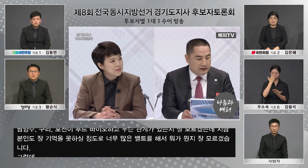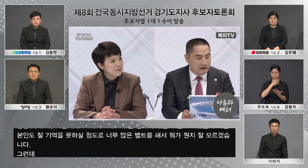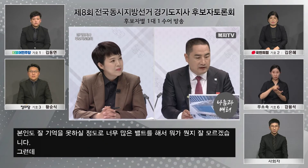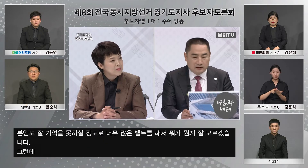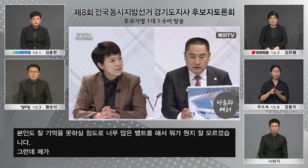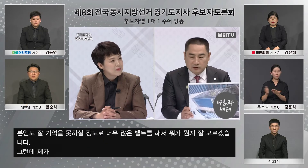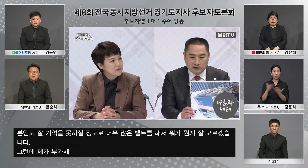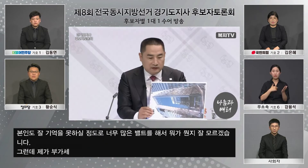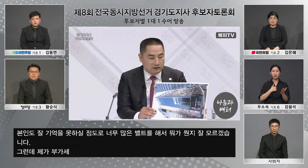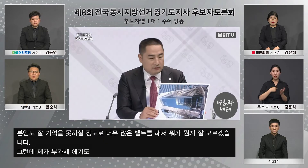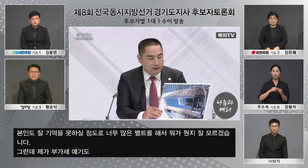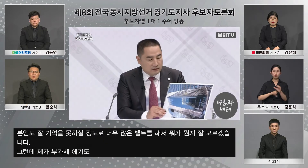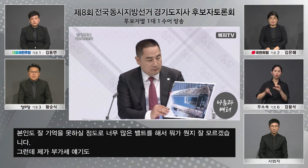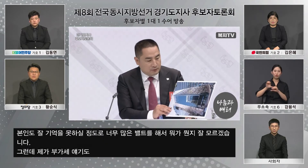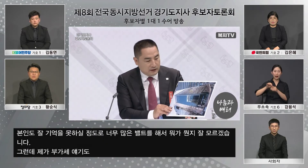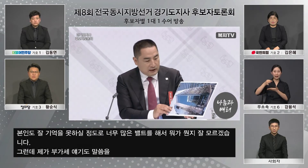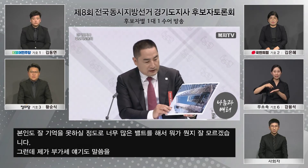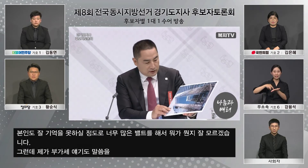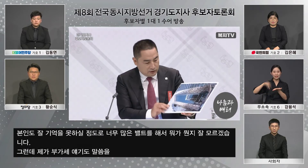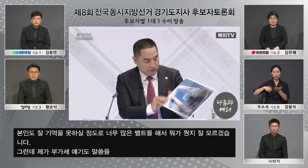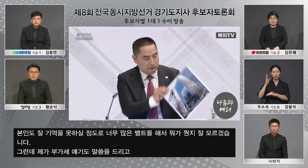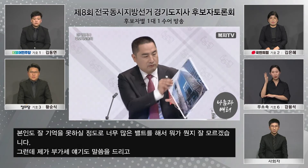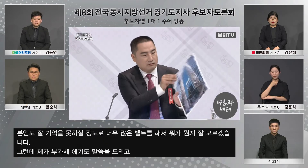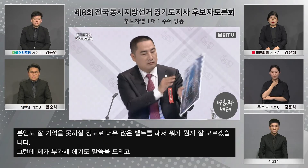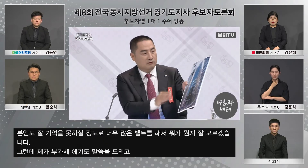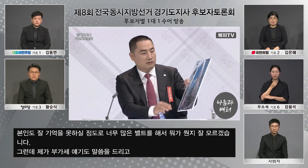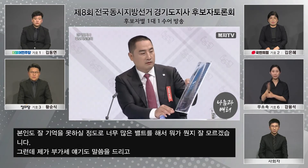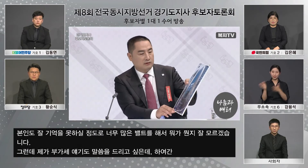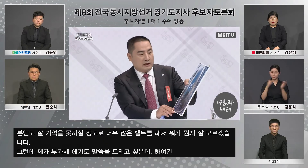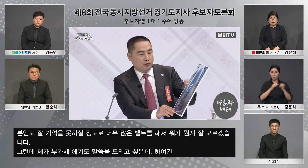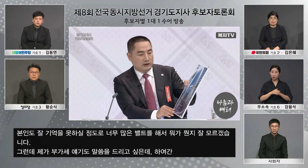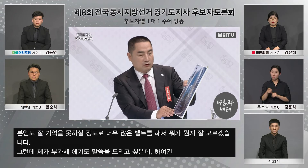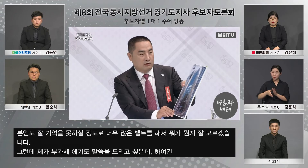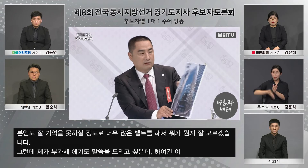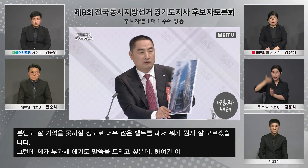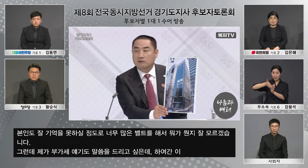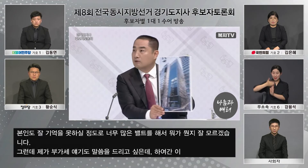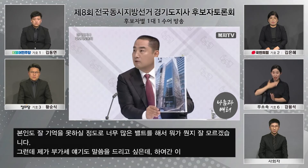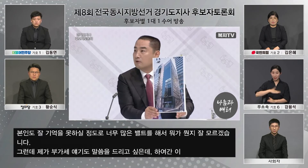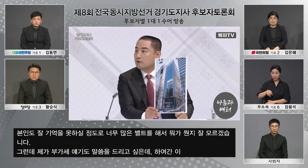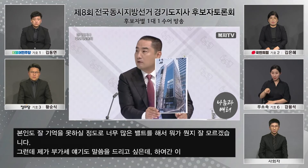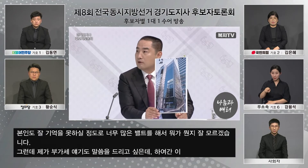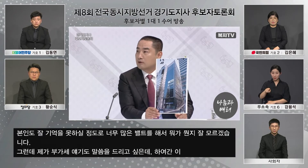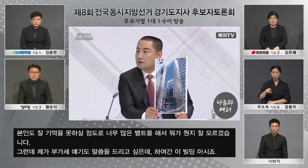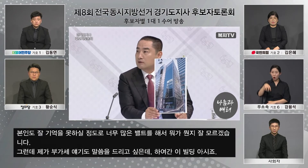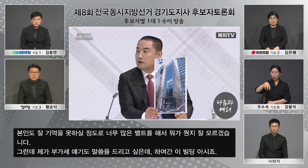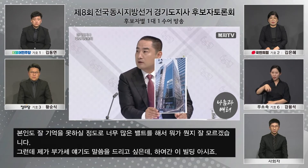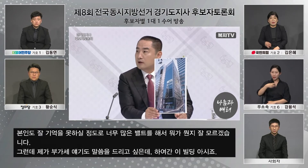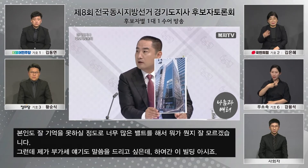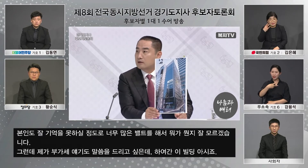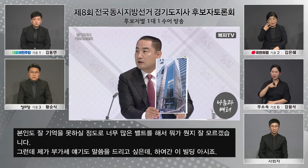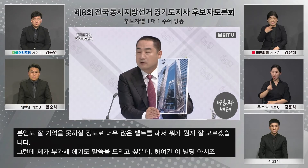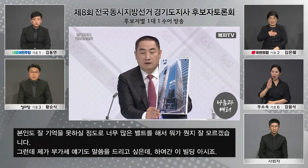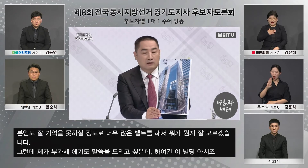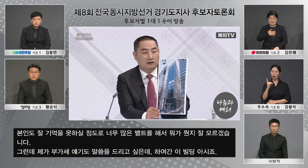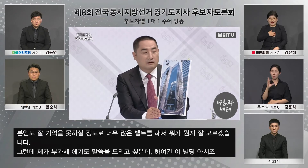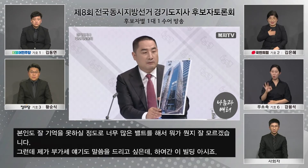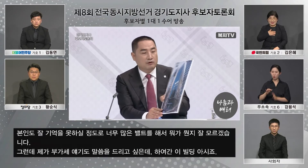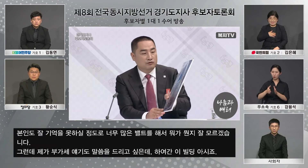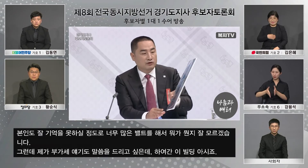싶은데 하여간 저 이 빌딩 아시죠? 다봉타워? 네, 알고 있습니다.